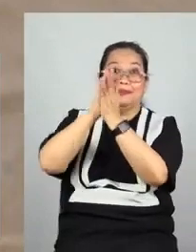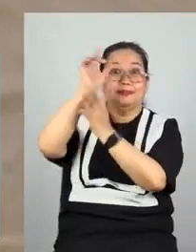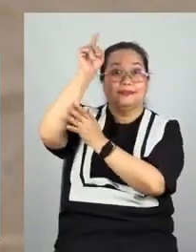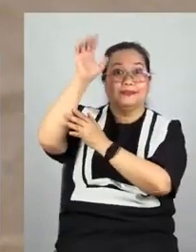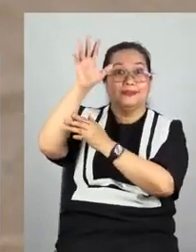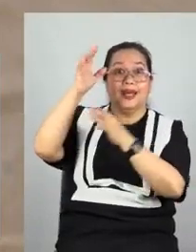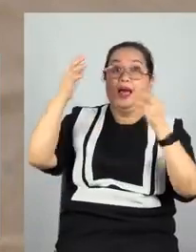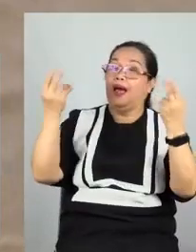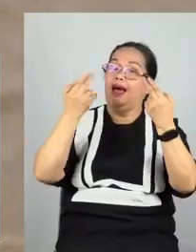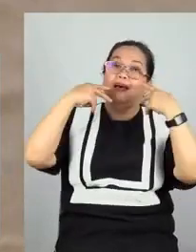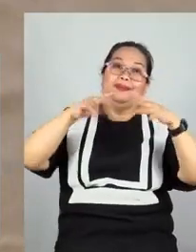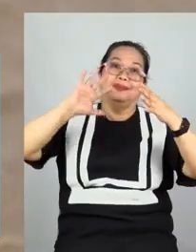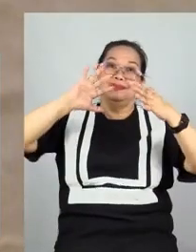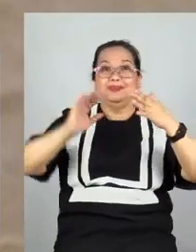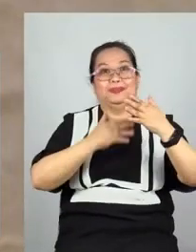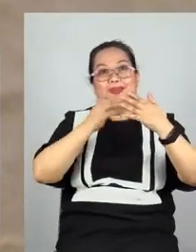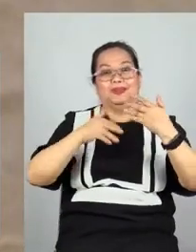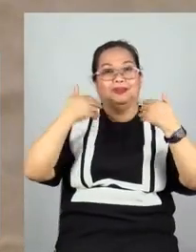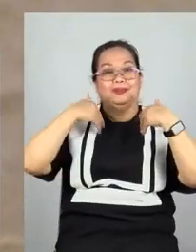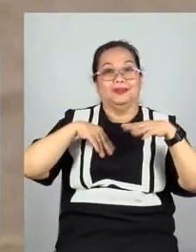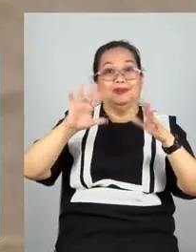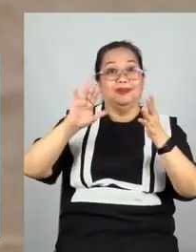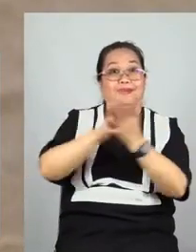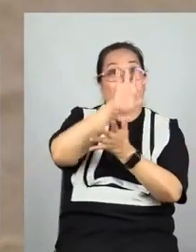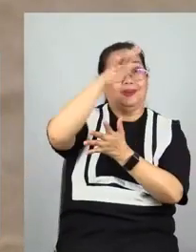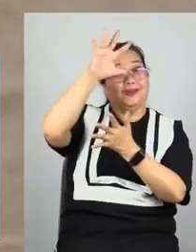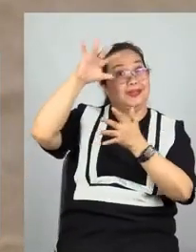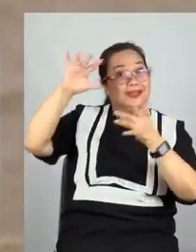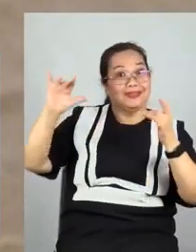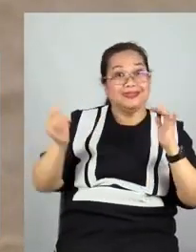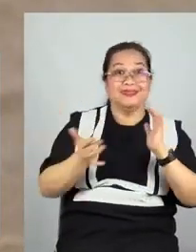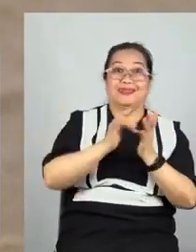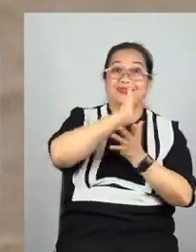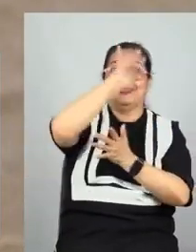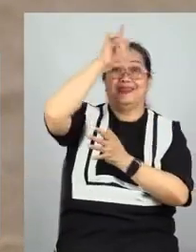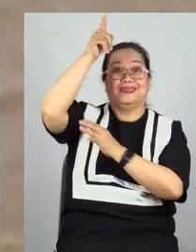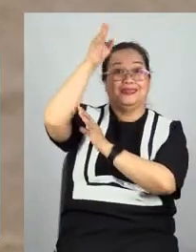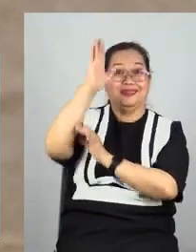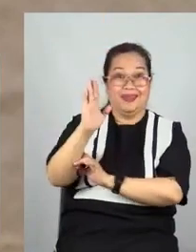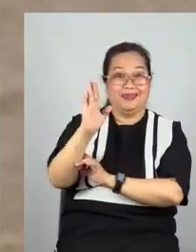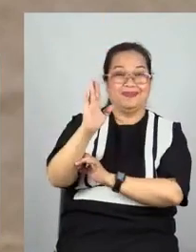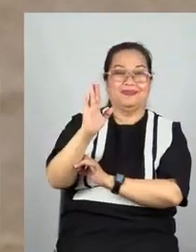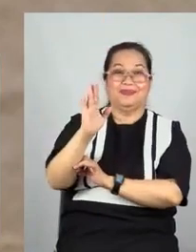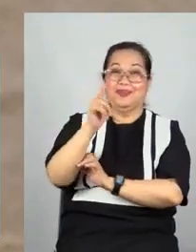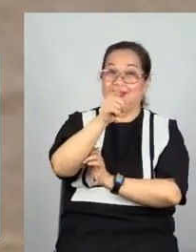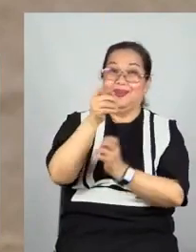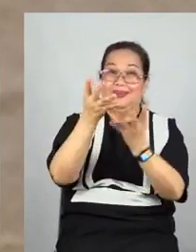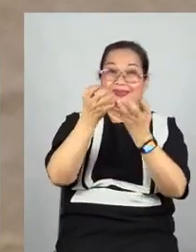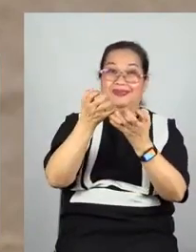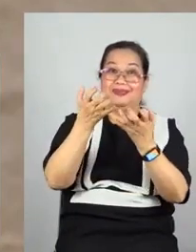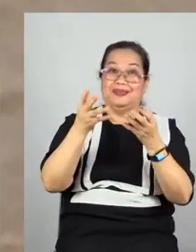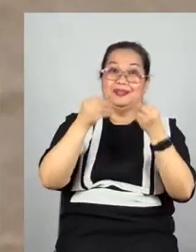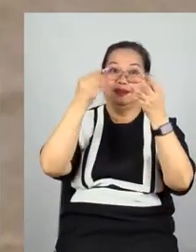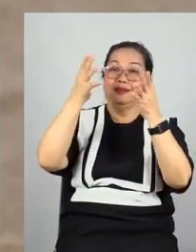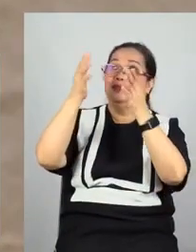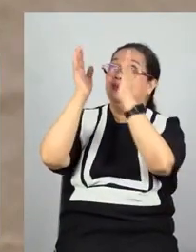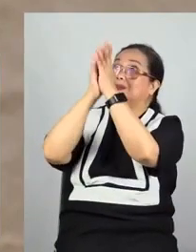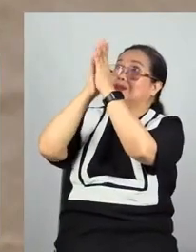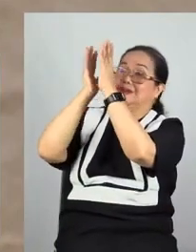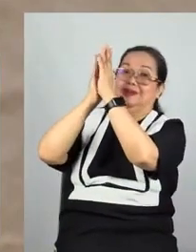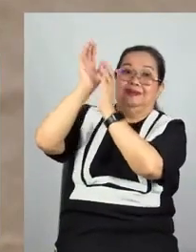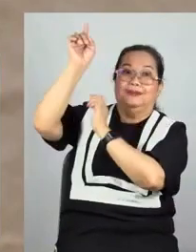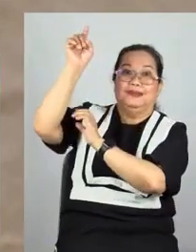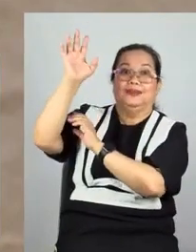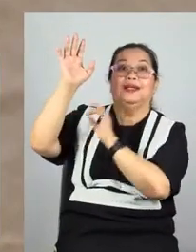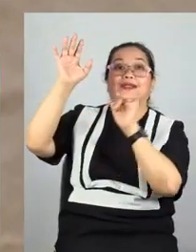Hark the herald angels sing, Gloria in excelsis Deo. Gusto natin na bigyan ng kaluwalhatian